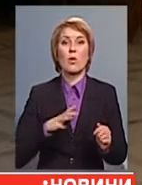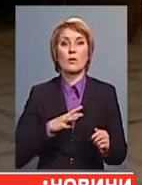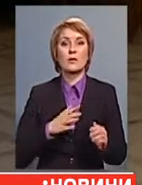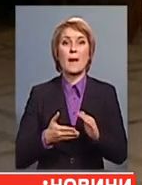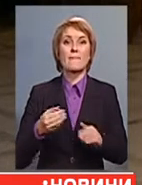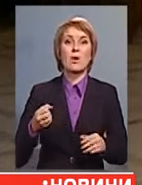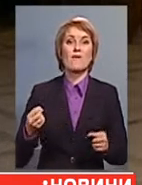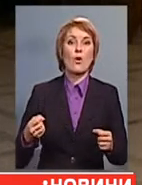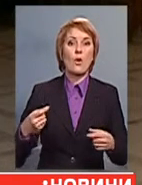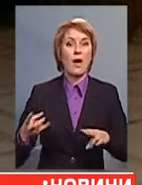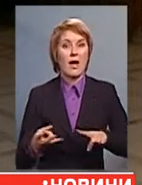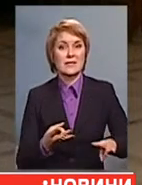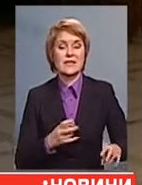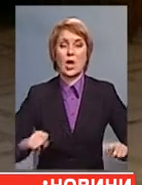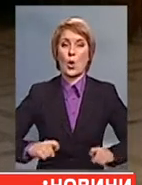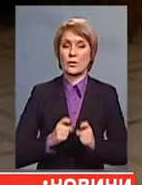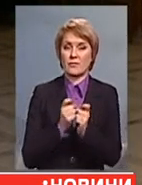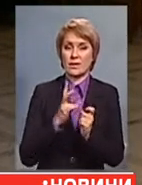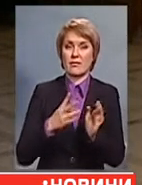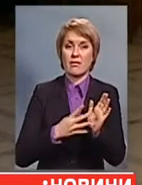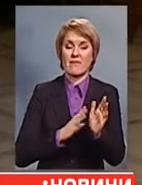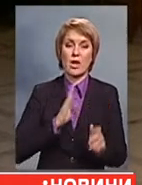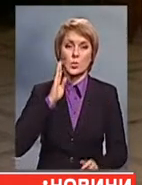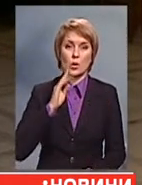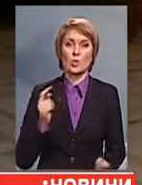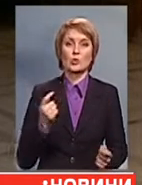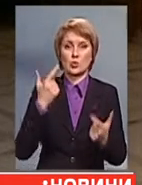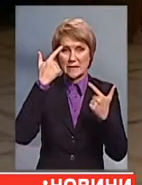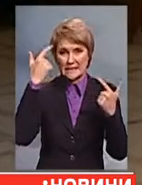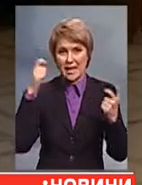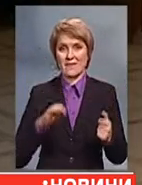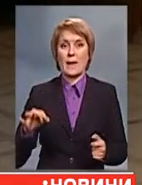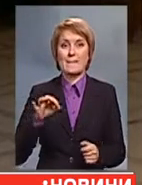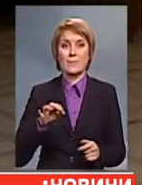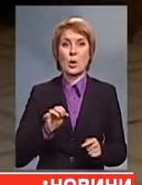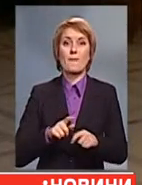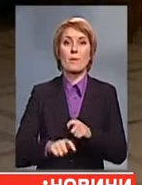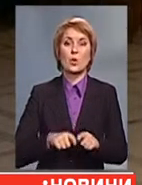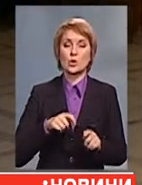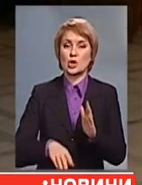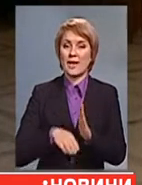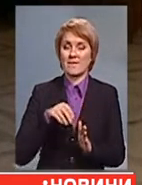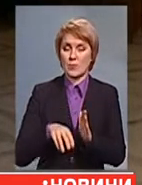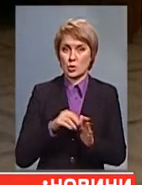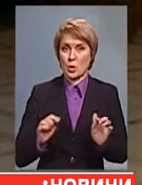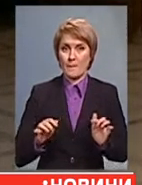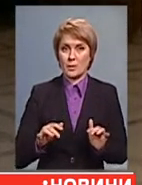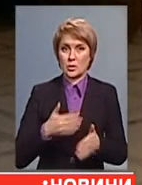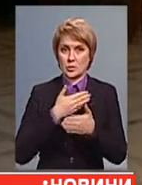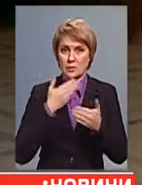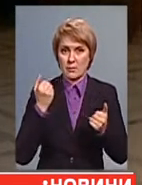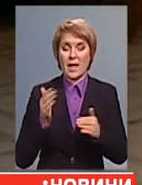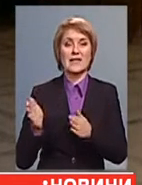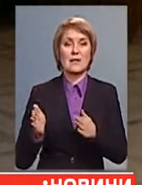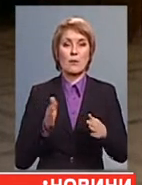та конфлікти. Наразі на 9 ранку жодної заяви про порушення виборчого процесу немає. За порядком на дільницях слідкують не